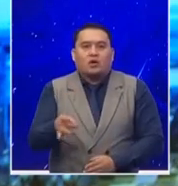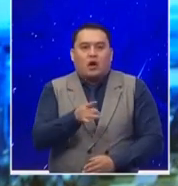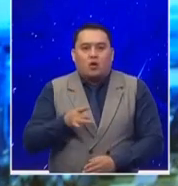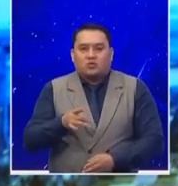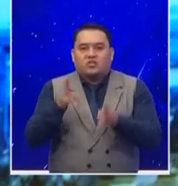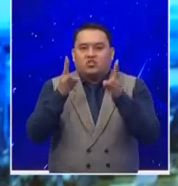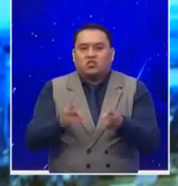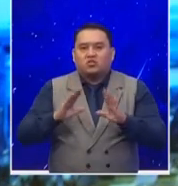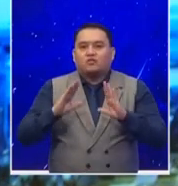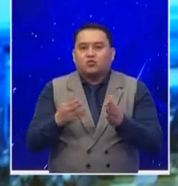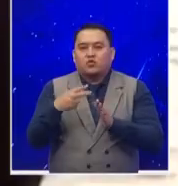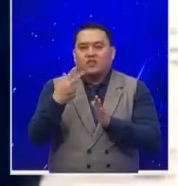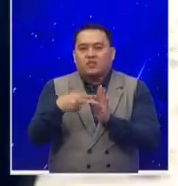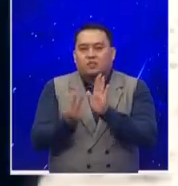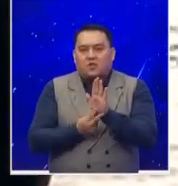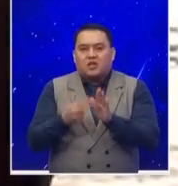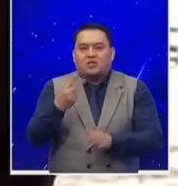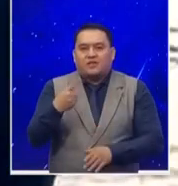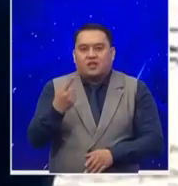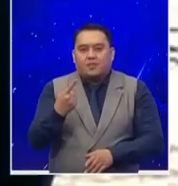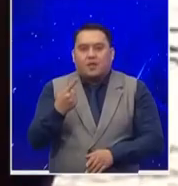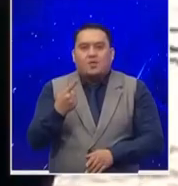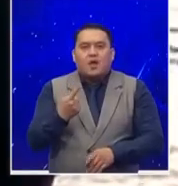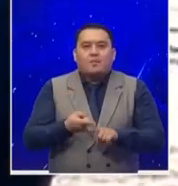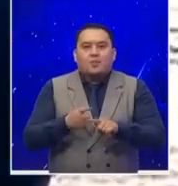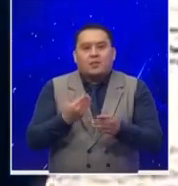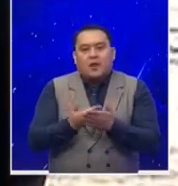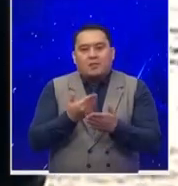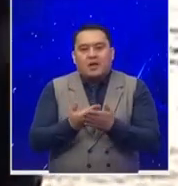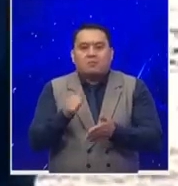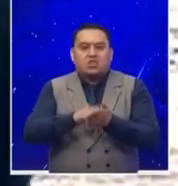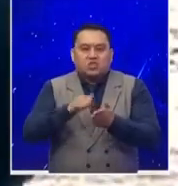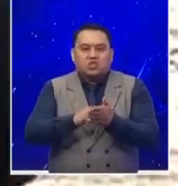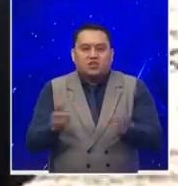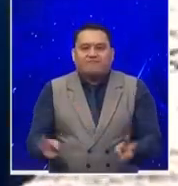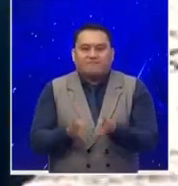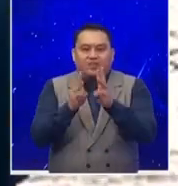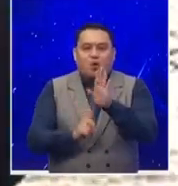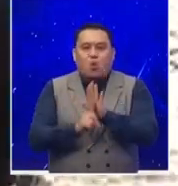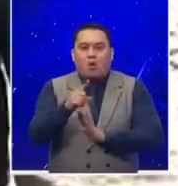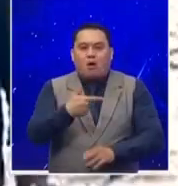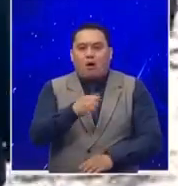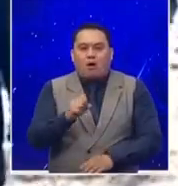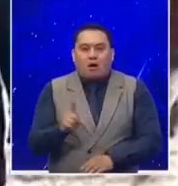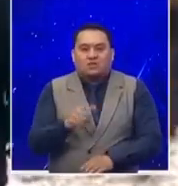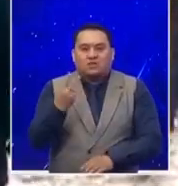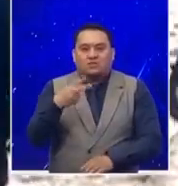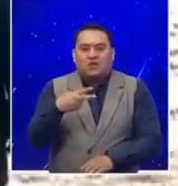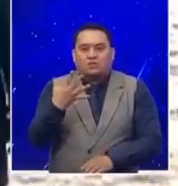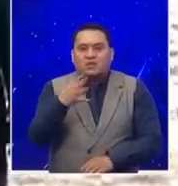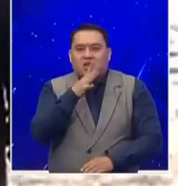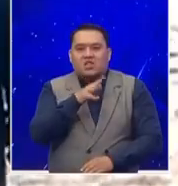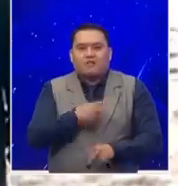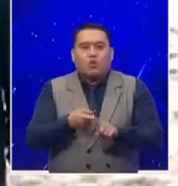Инцидент произошел в 18:21 в микрорайоне ЖТСУ. По предварительной версии, причиной возгорания стала утечка из 25-литрового